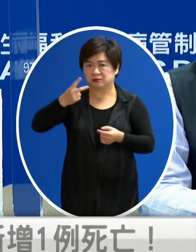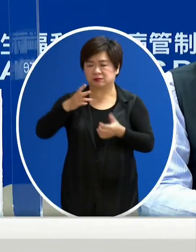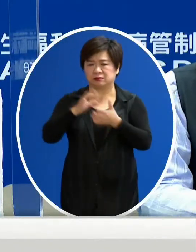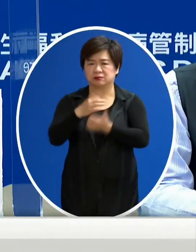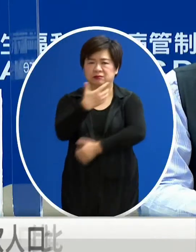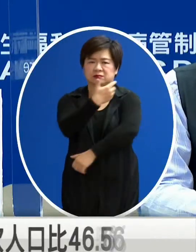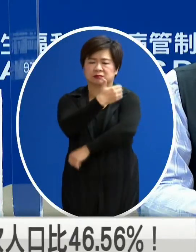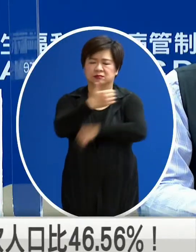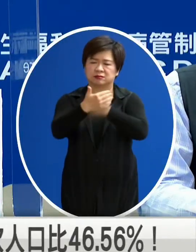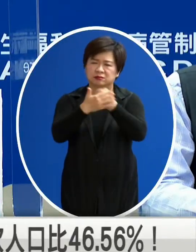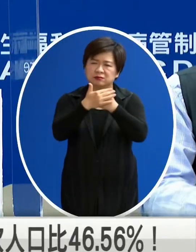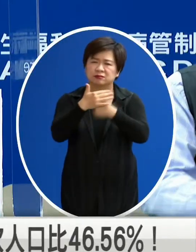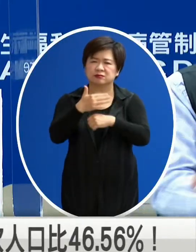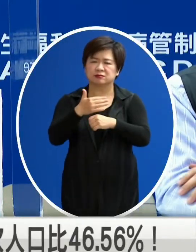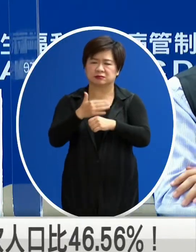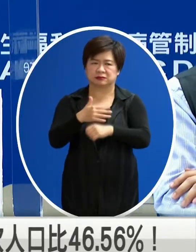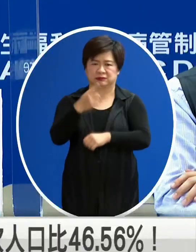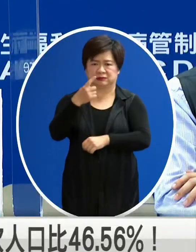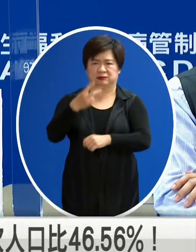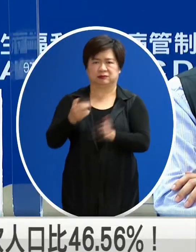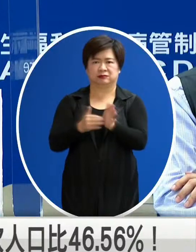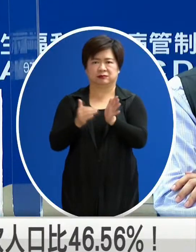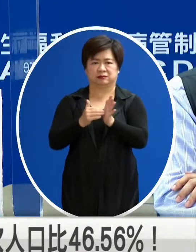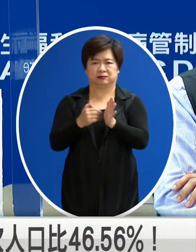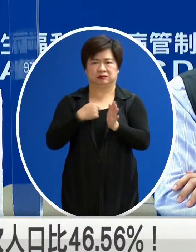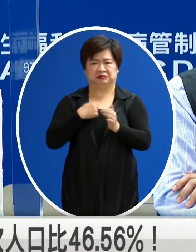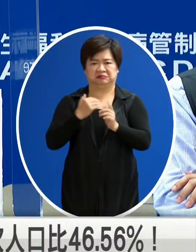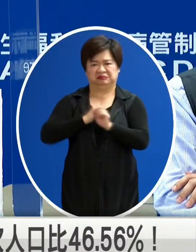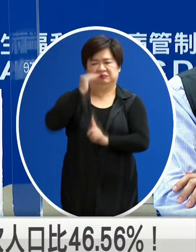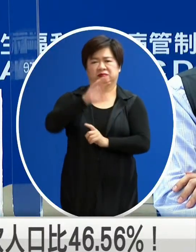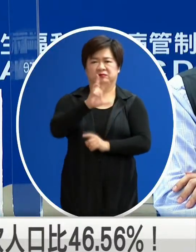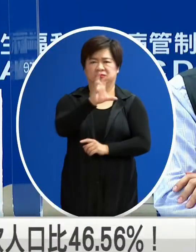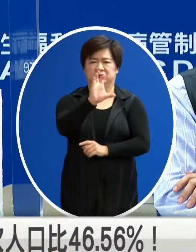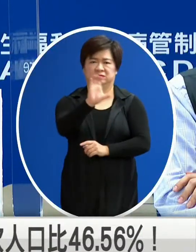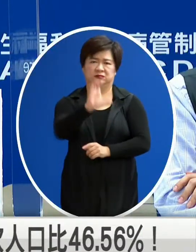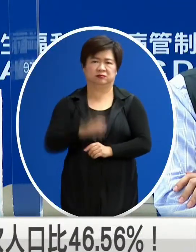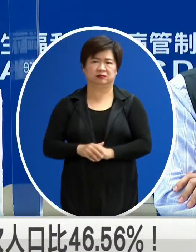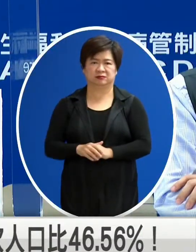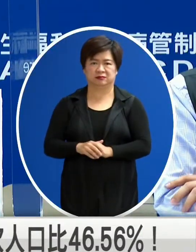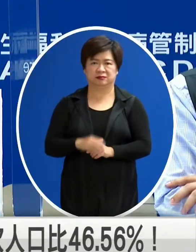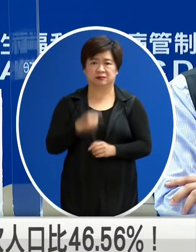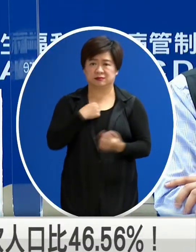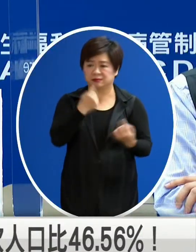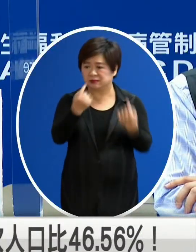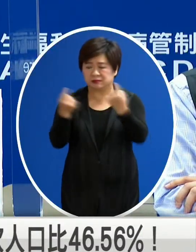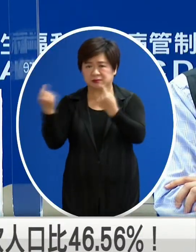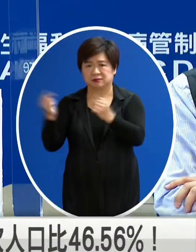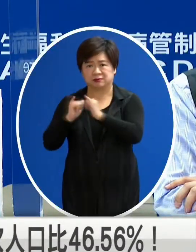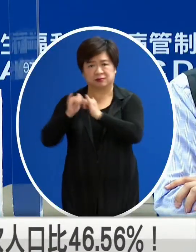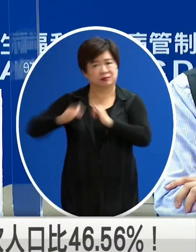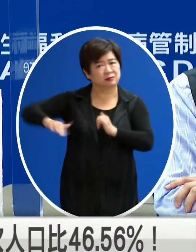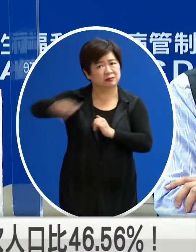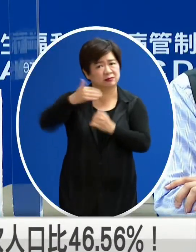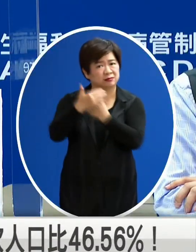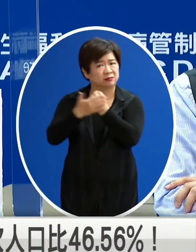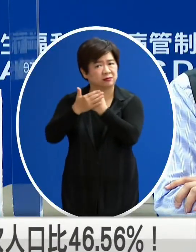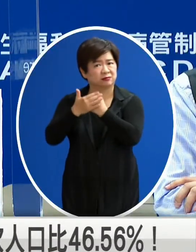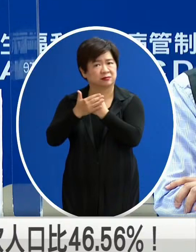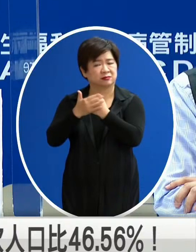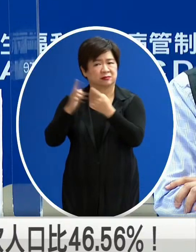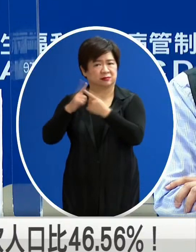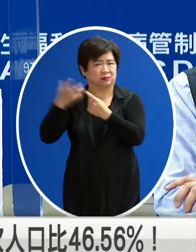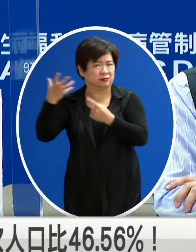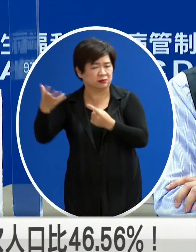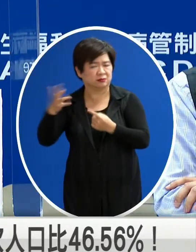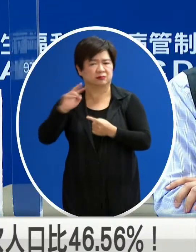会，那在一个人的身上只有80-90%，那相较而言，这等于一个好在社会的防护力上面，